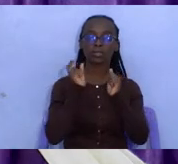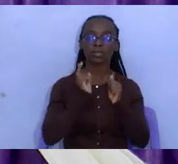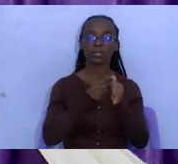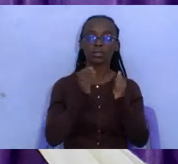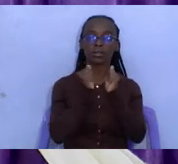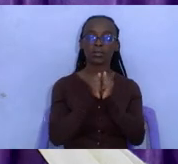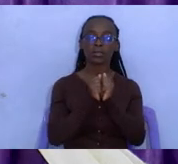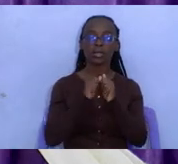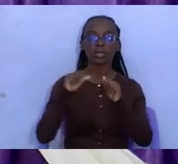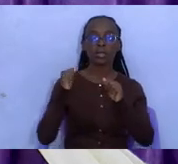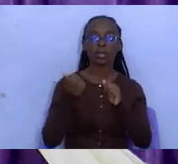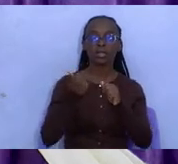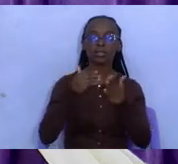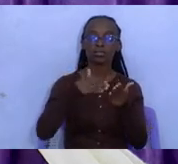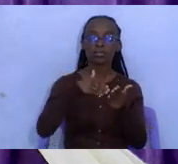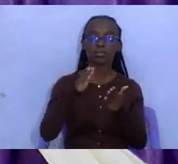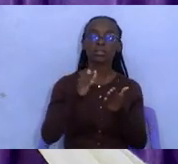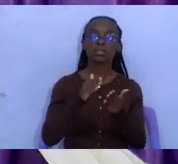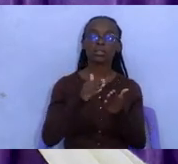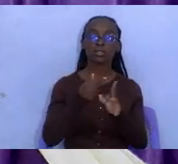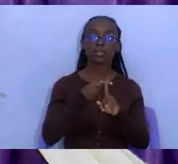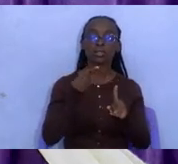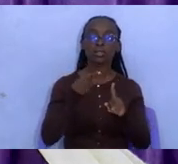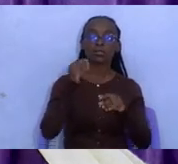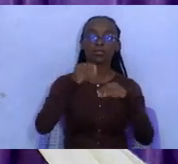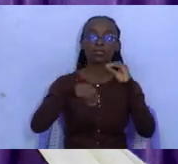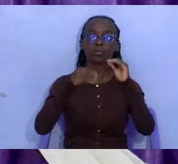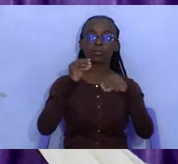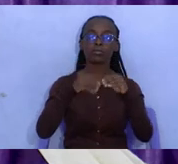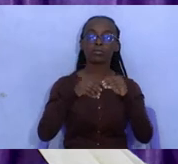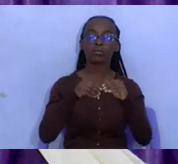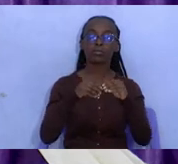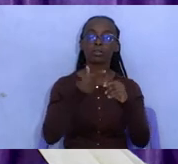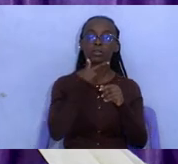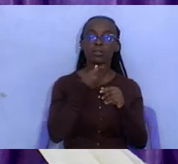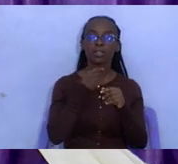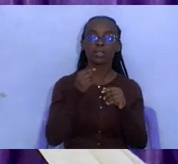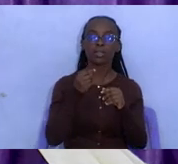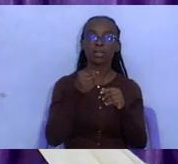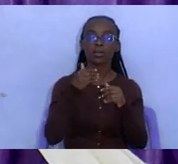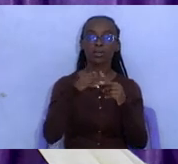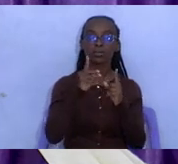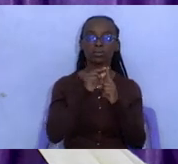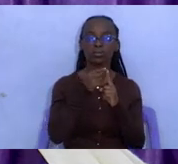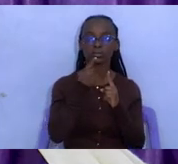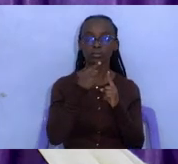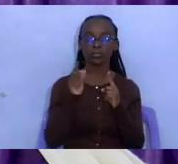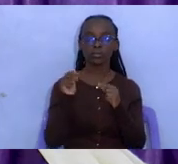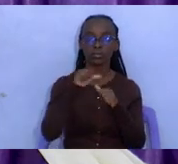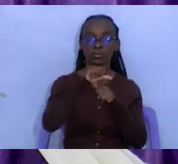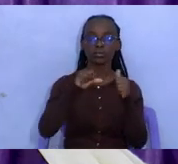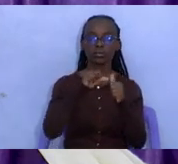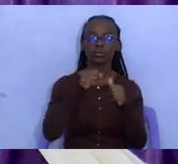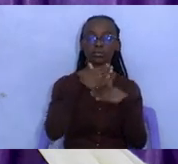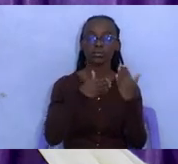njia ya simu, na wengine Bwana wametoa kwenye vikapu vyetu. Bwana, kama neno lako linavyosema kuhusiana na